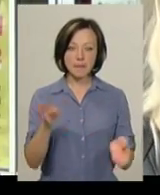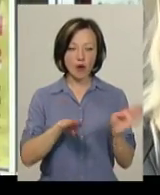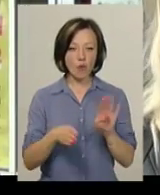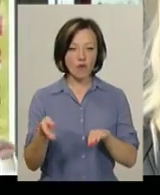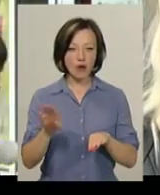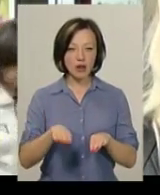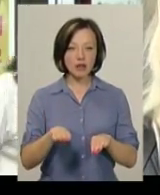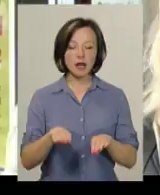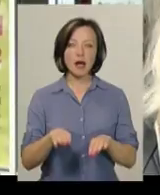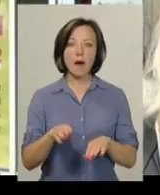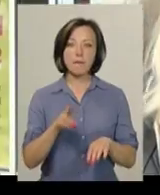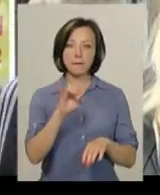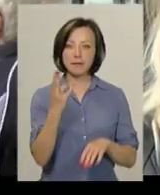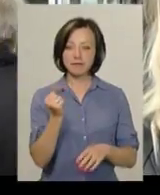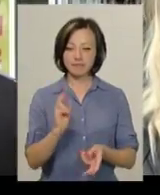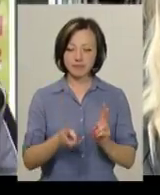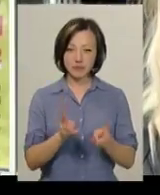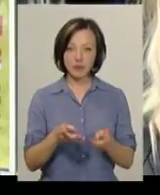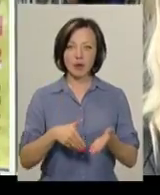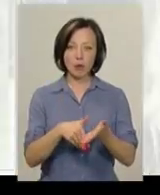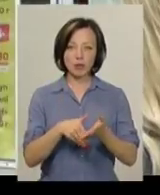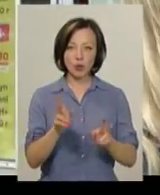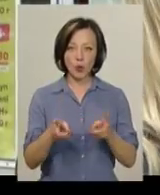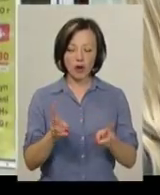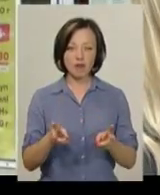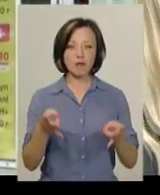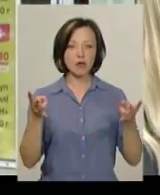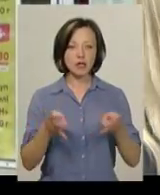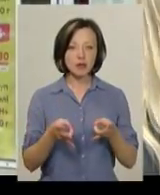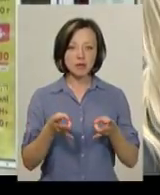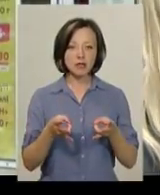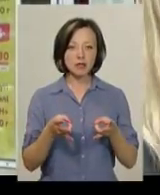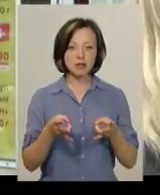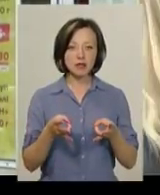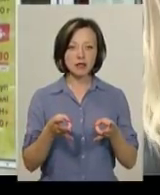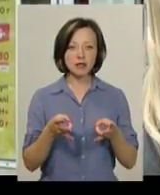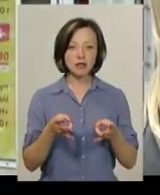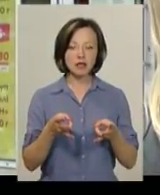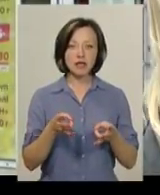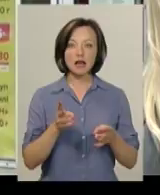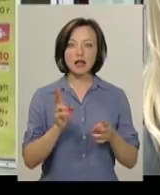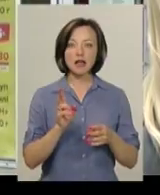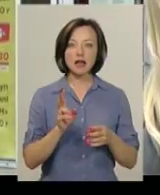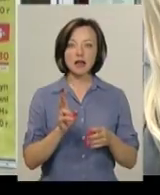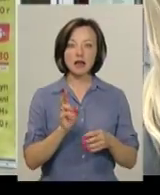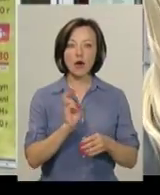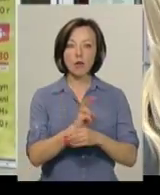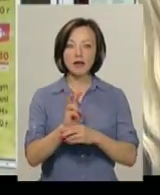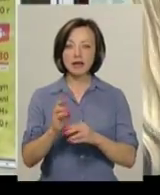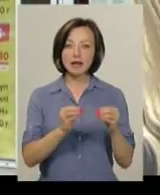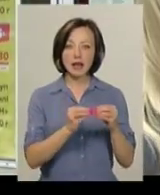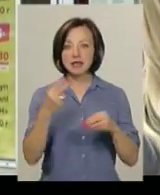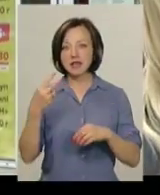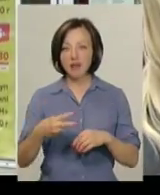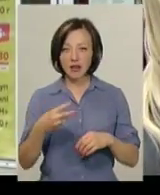пакувальники, піцеристи, кухарі, помічники кухарів. Потрібно обійти 10, 20, а то й більше роботодавців для